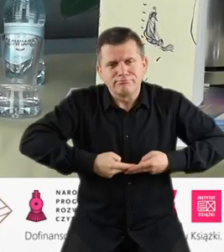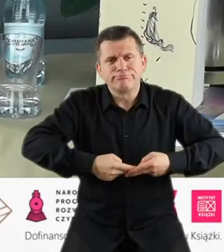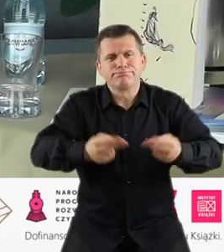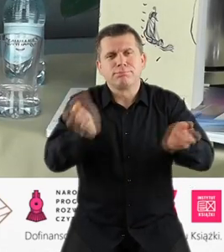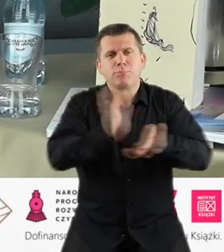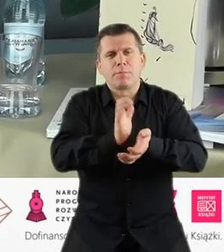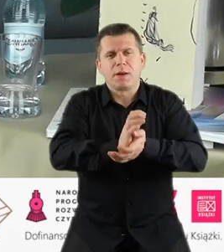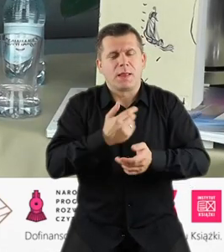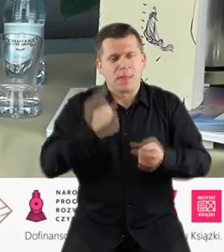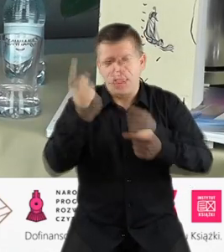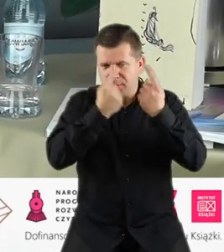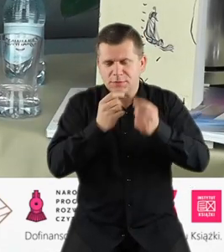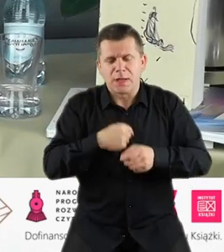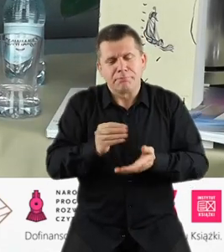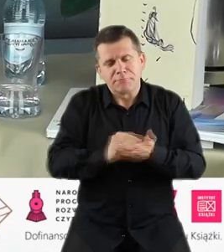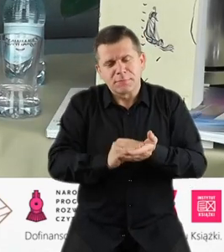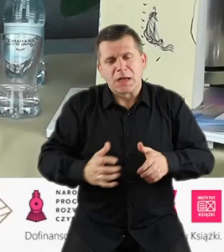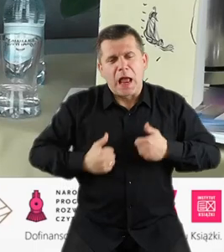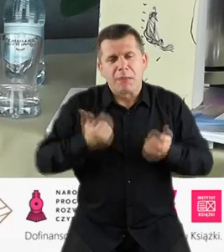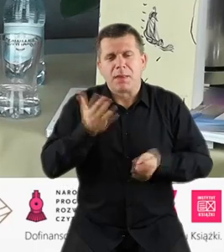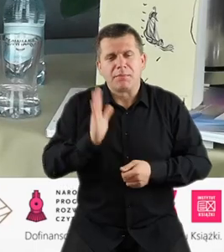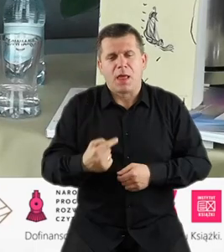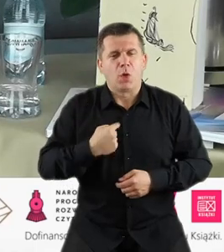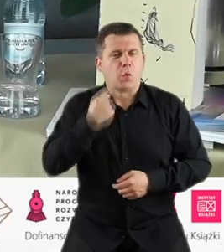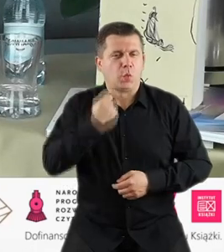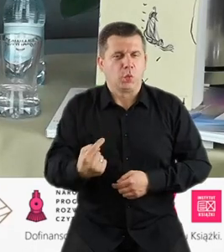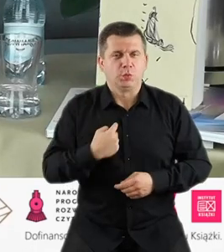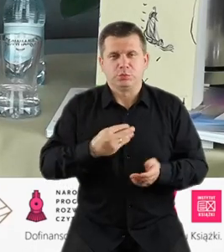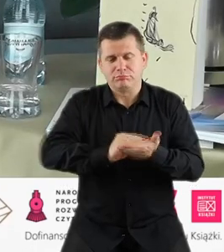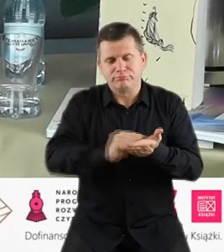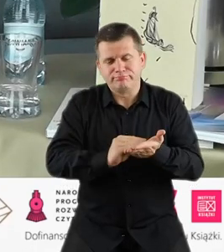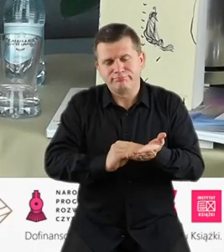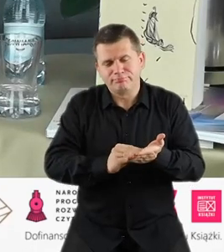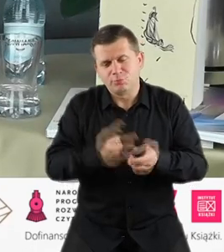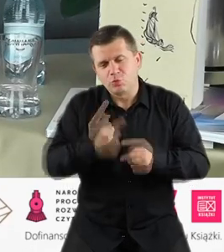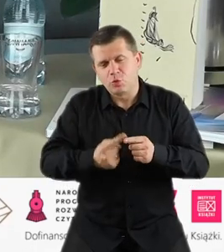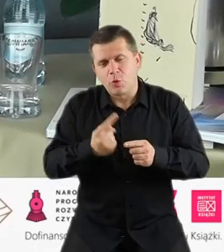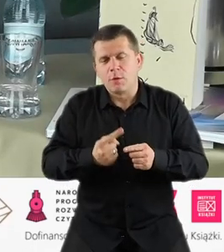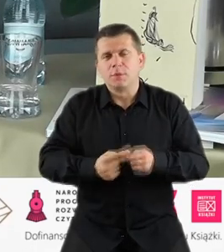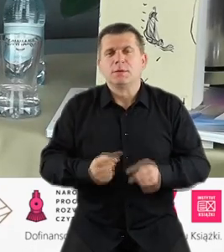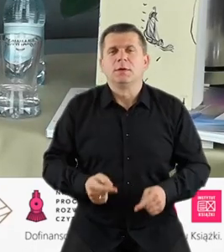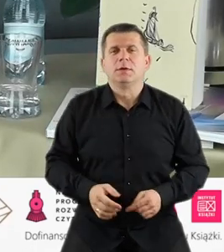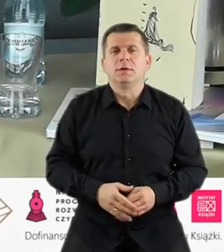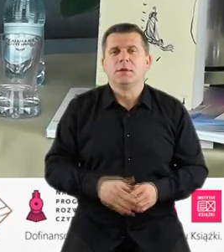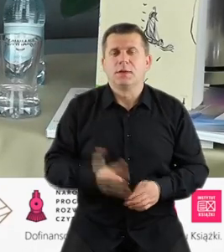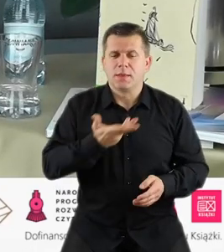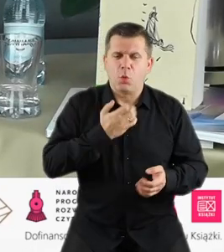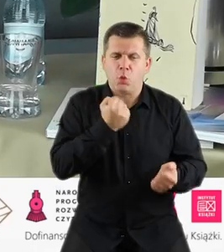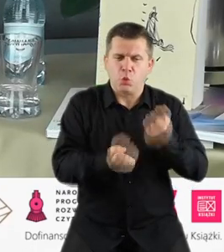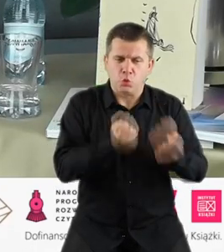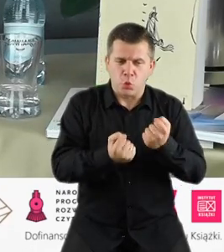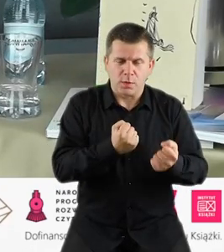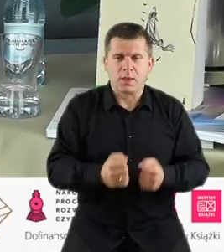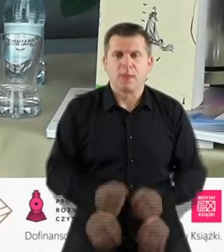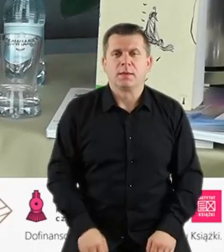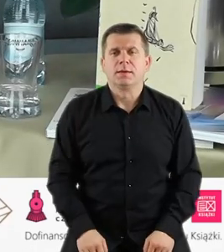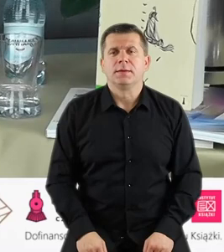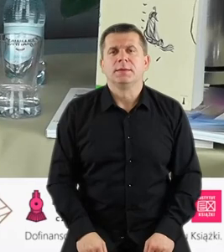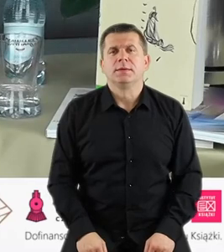Po prostu pisałam opowiadanie, żeby mi się nie nudziło, to sobie robiłam takie troszkę, powiedziałabym, utrudnienia.